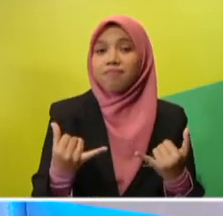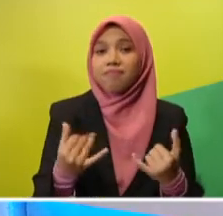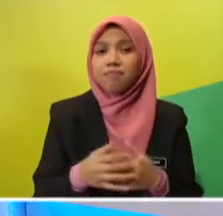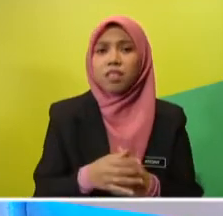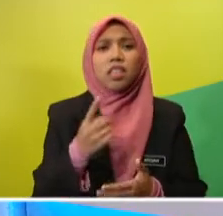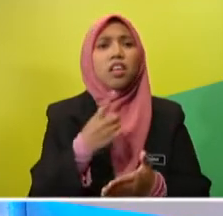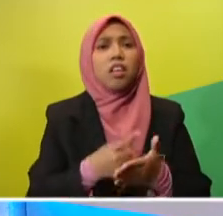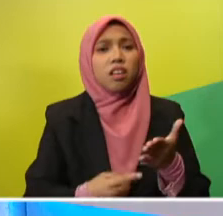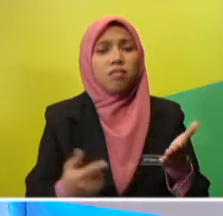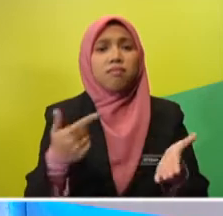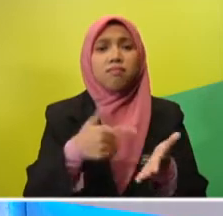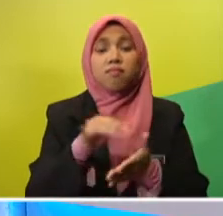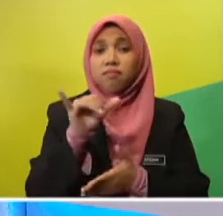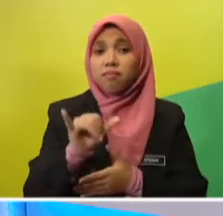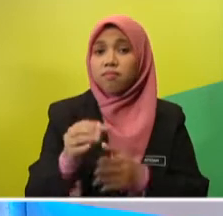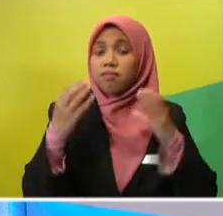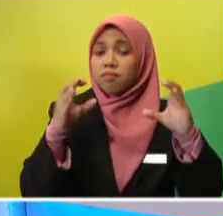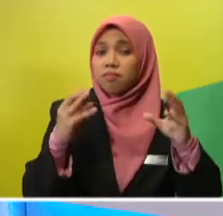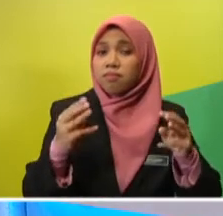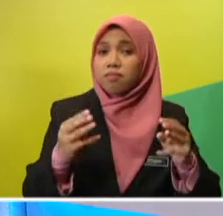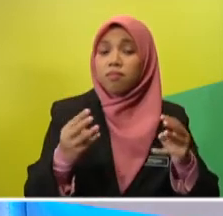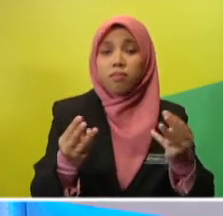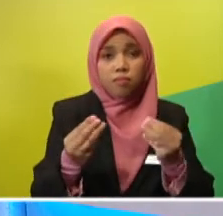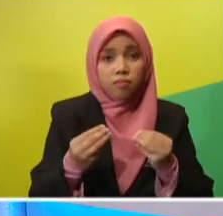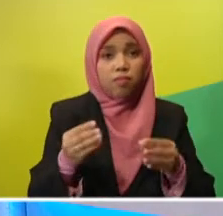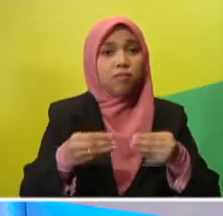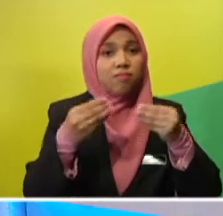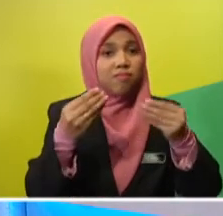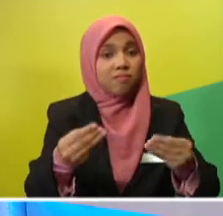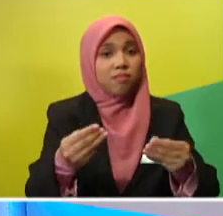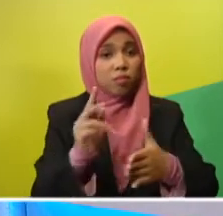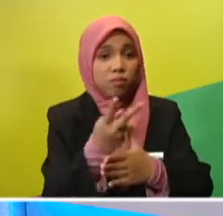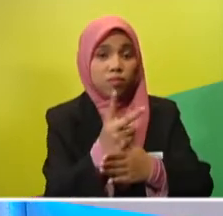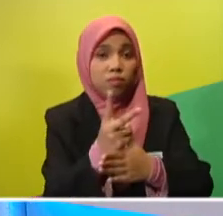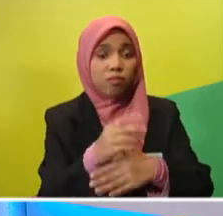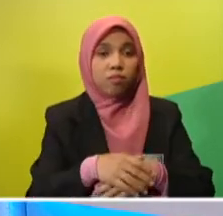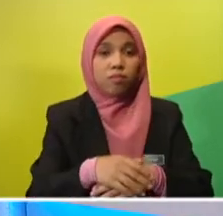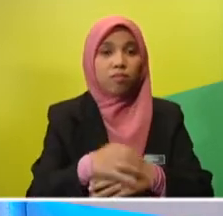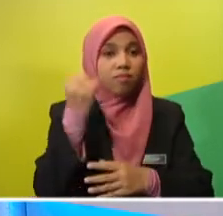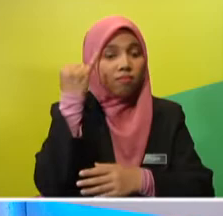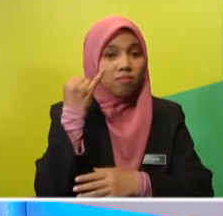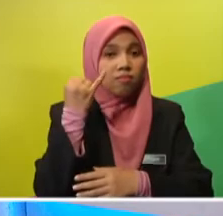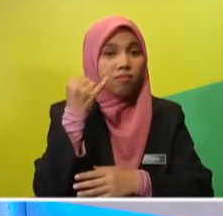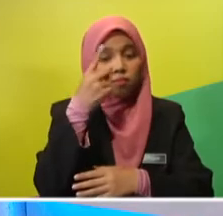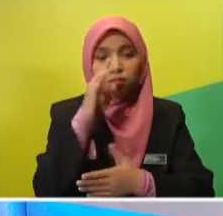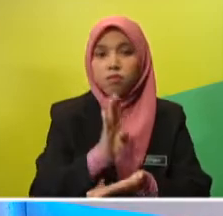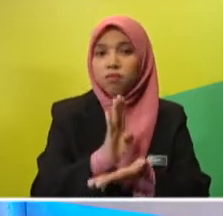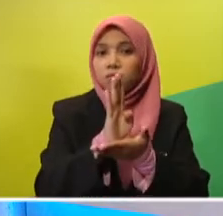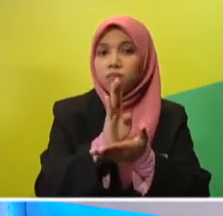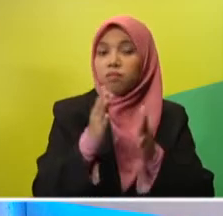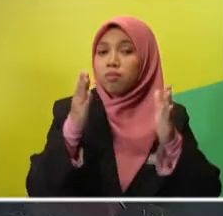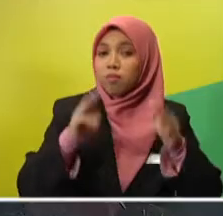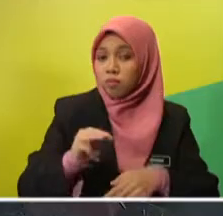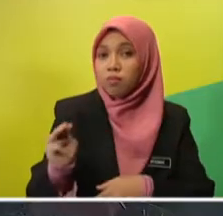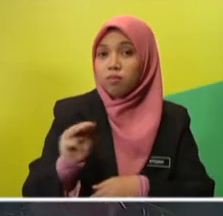yang cikgu berdua nak kongsikan kepada kami sebagai pengetahuan dalam membantu mereka dalam ketidakupayaan penglihatan. Okey,